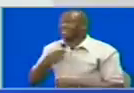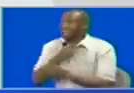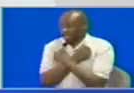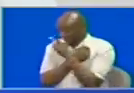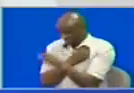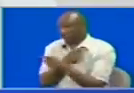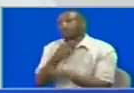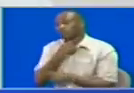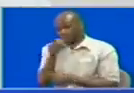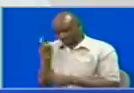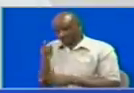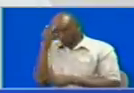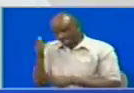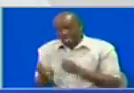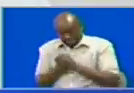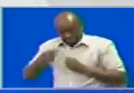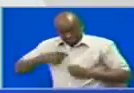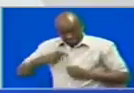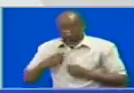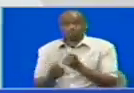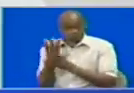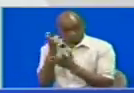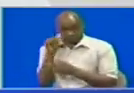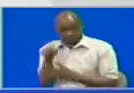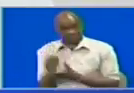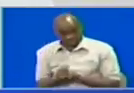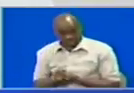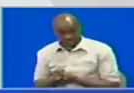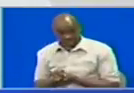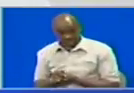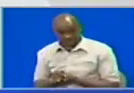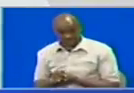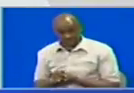vile. Ningependelea vile kwa sababu ilisaidia hata sisi wenyewe tulionekania pale. Naam.